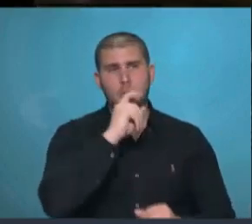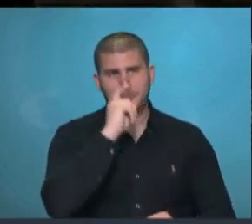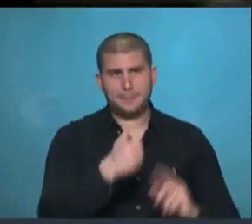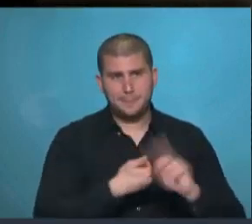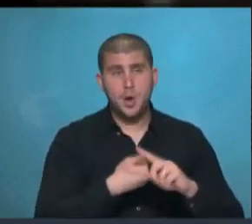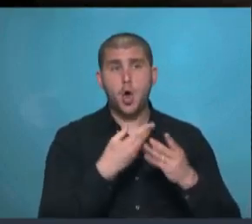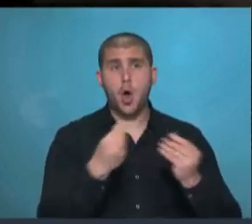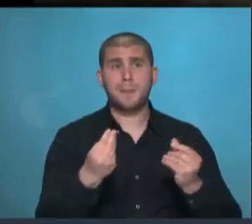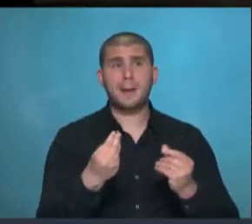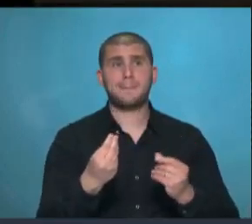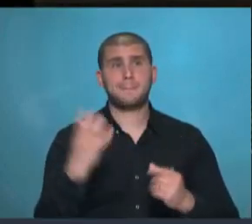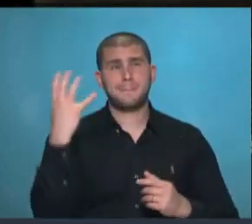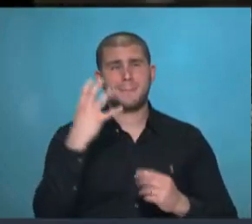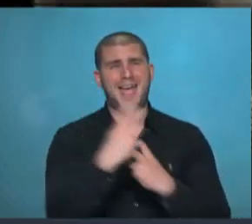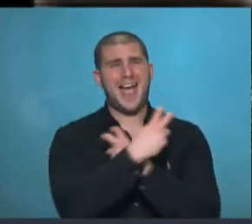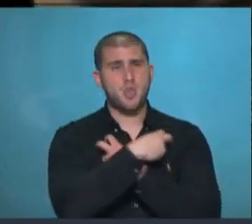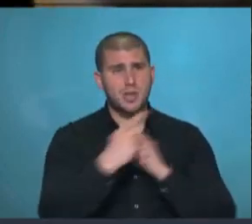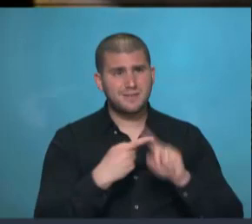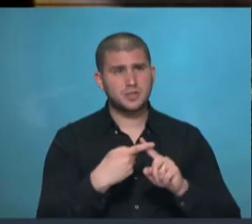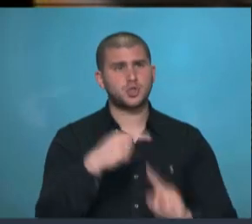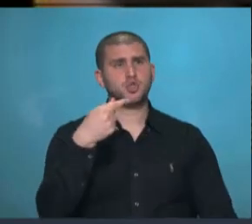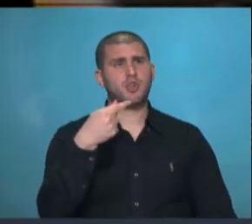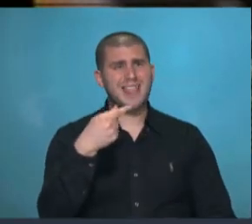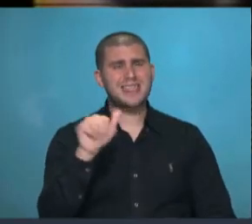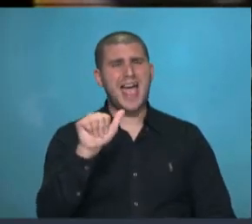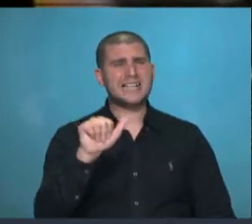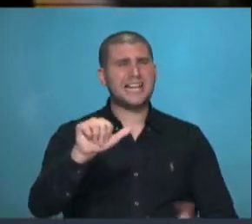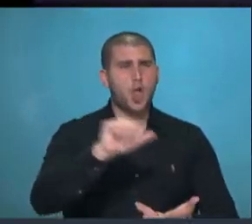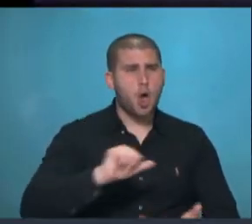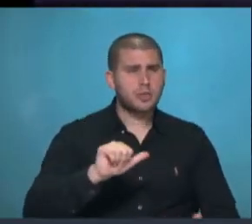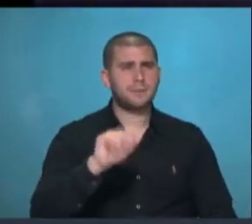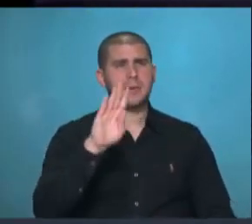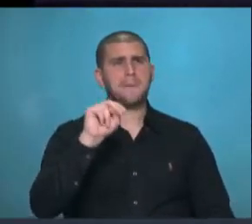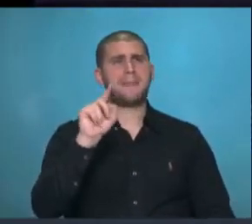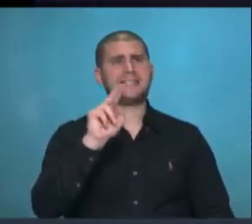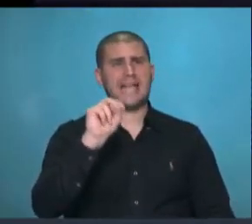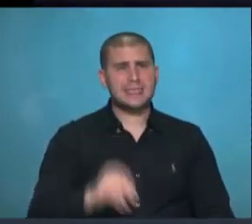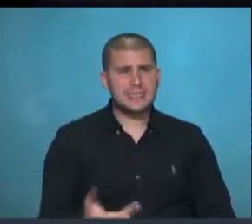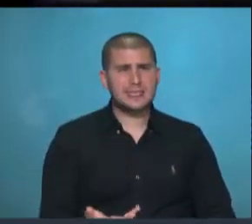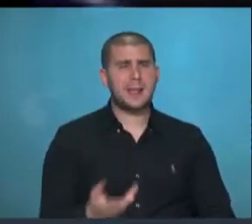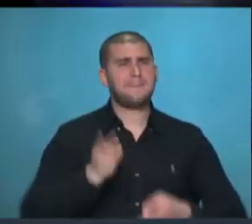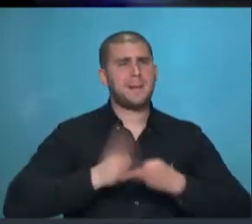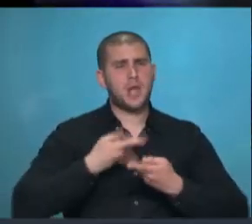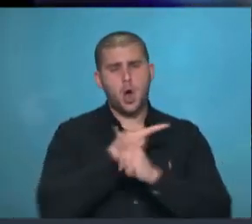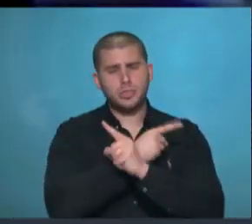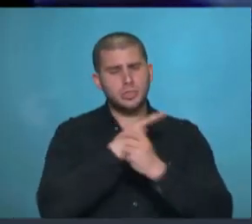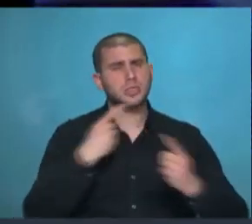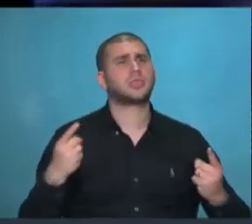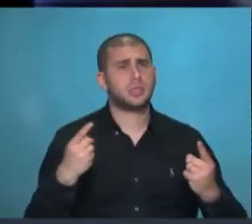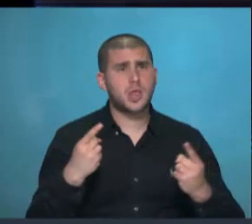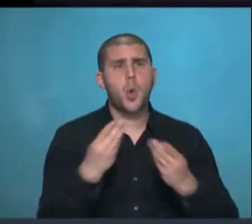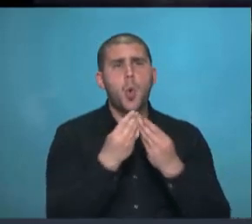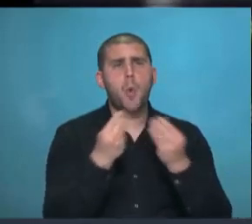חומרים רדיואקטיביים, ז'נקלין, אציטון, בנזן, מתכות כאלה ואחרות,